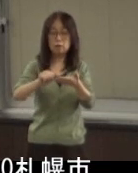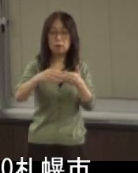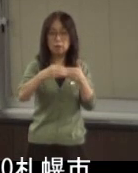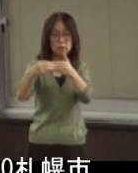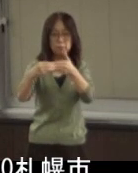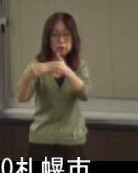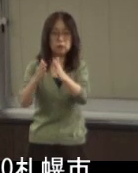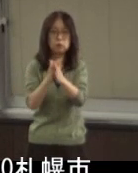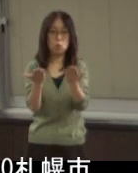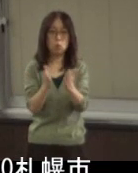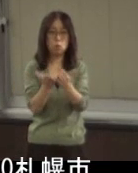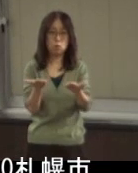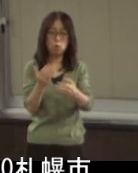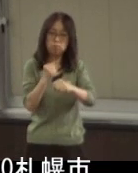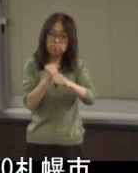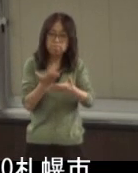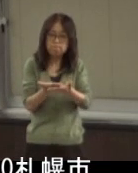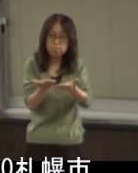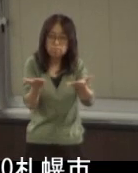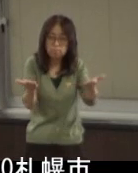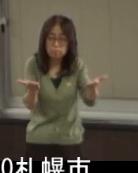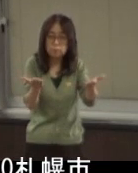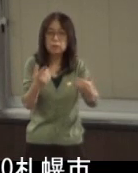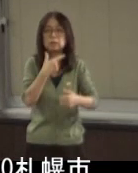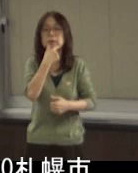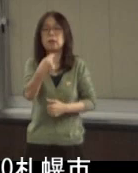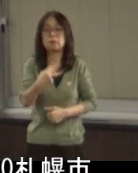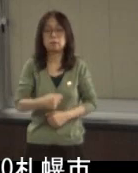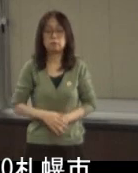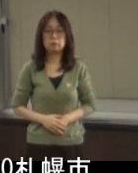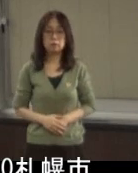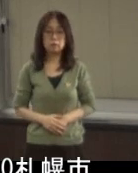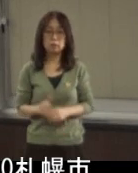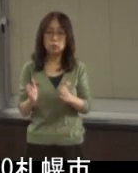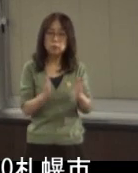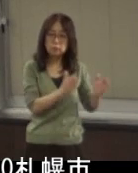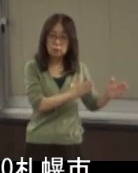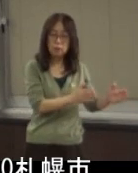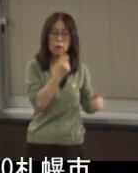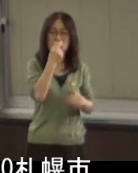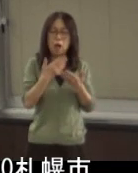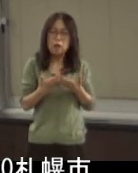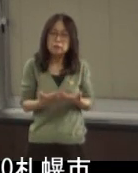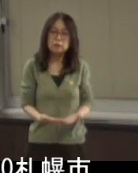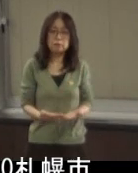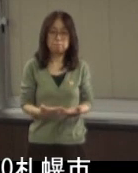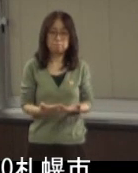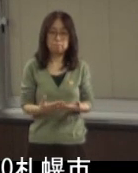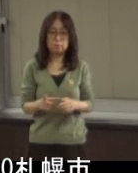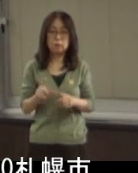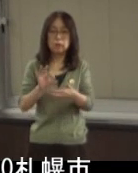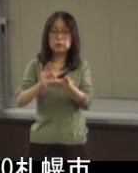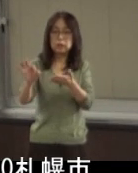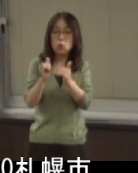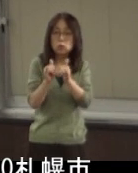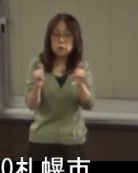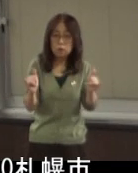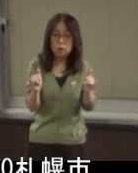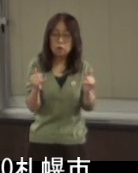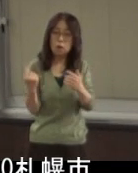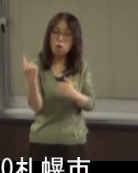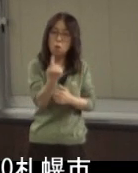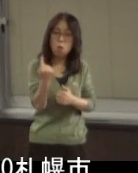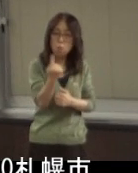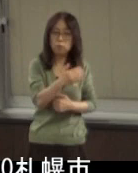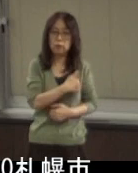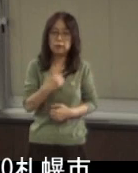たに作成をいたします。そして安心して利用者の方に訪問していただける環